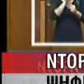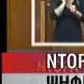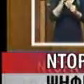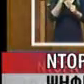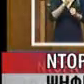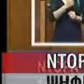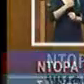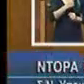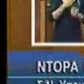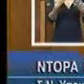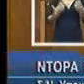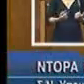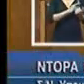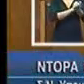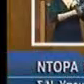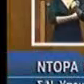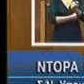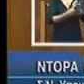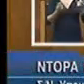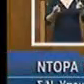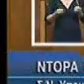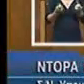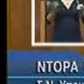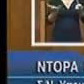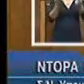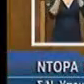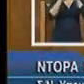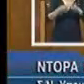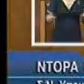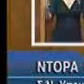διότι θεωρώ ότι είχατε τη δυνατότητα να κάνετε κάτι το τελείως διαφορετικό σε αυτό το κομμάτι.